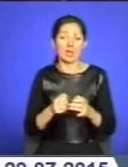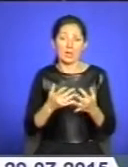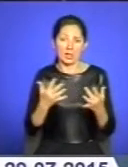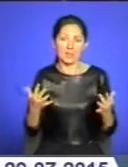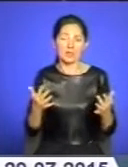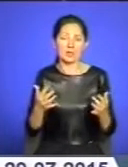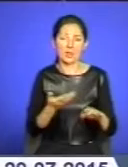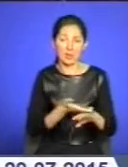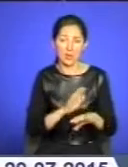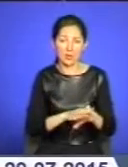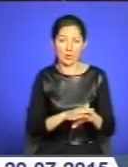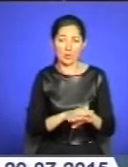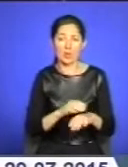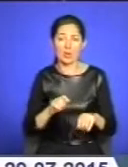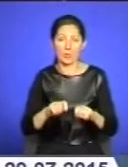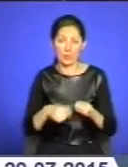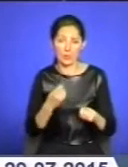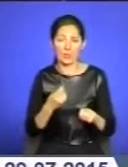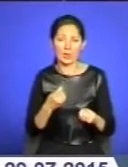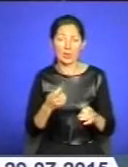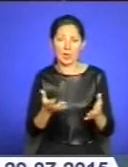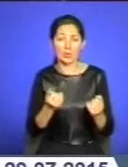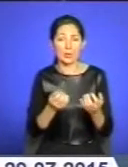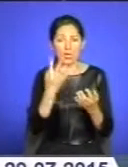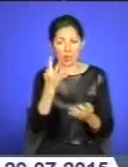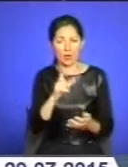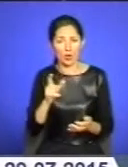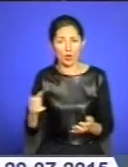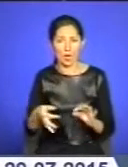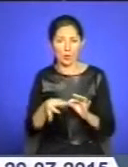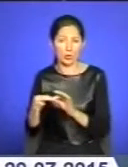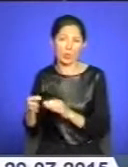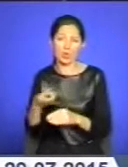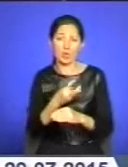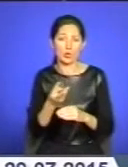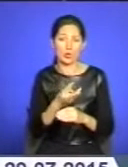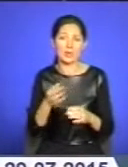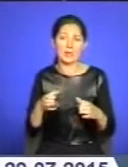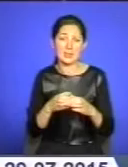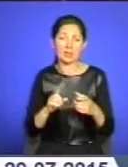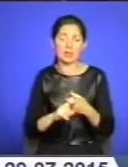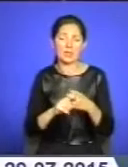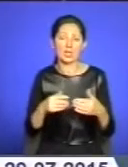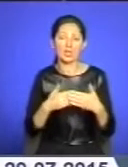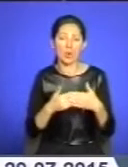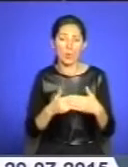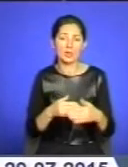ступеня важкості отримали четверо людей. Подробиці у сюжеті сектора зв'язків з громадськістю МВС України в Тернопільській